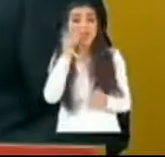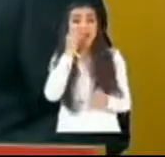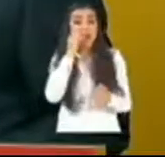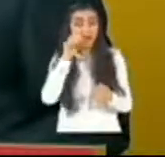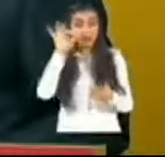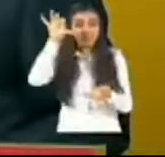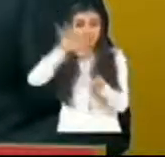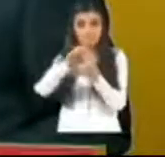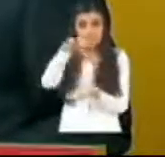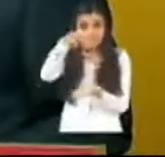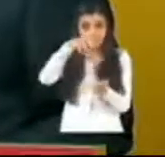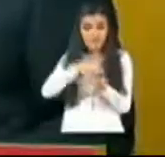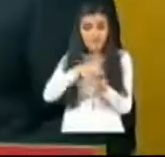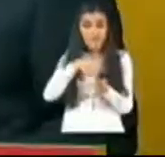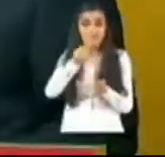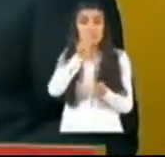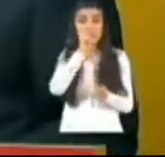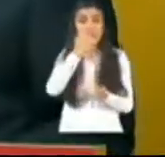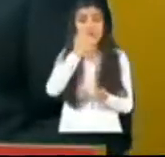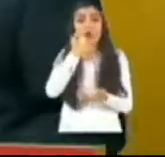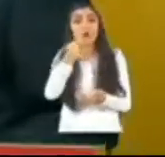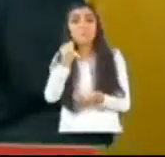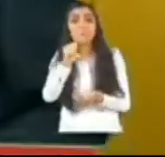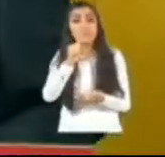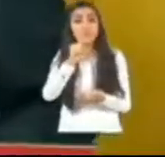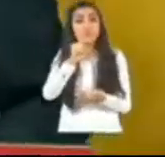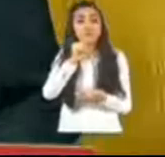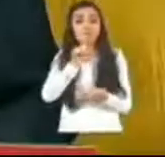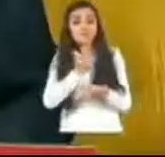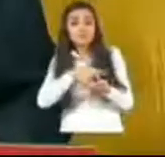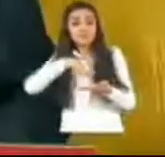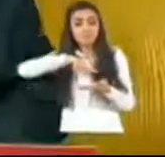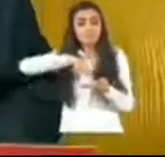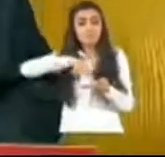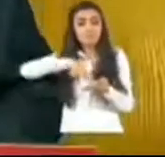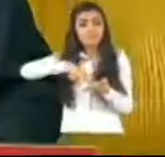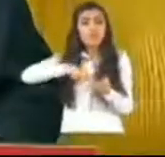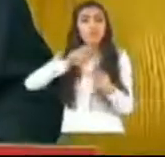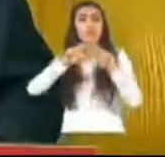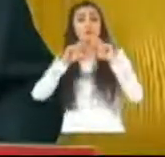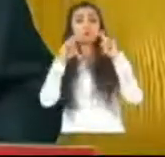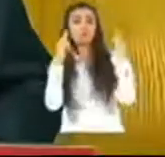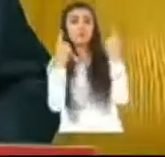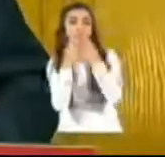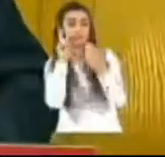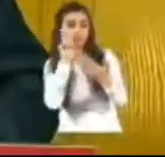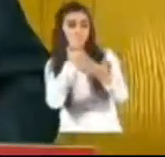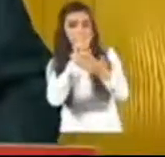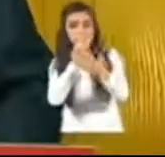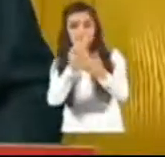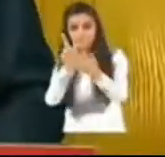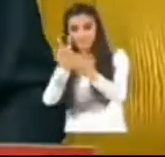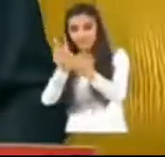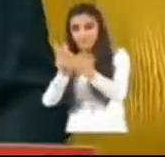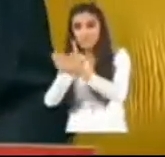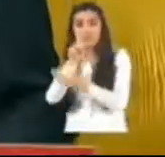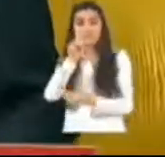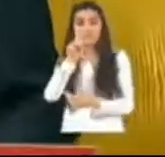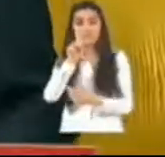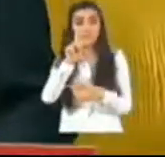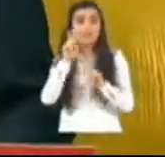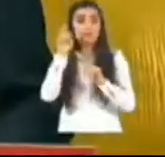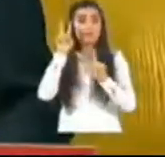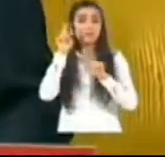merkezine alan ve 360 derecelik açıyla dünyayı görüş alanına sokan bir